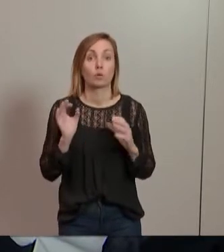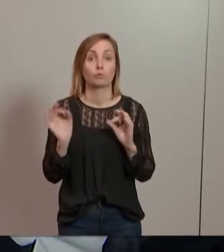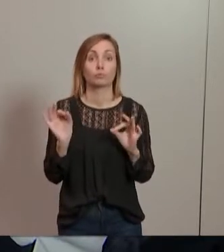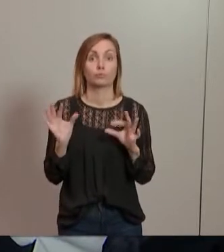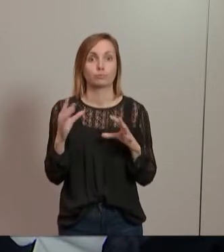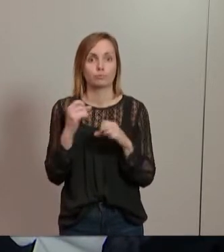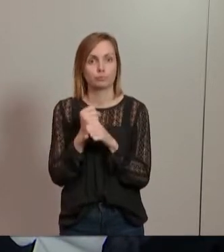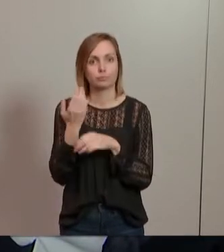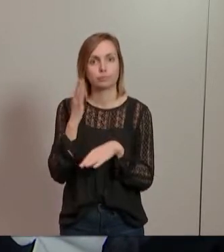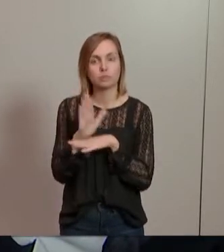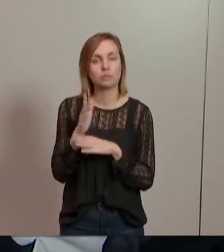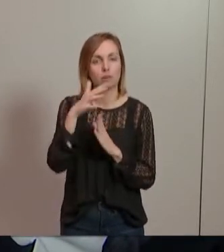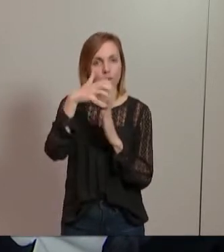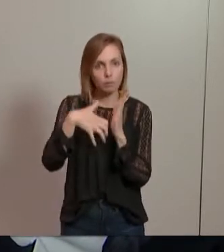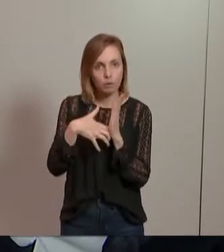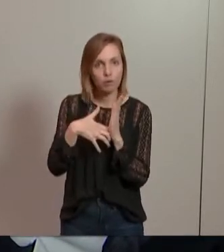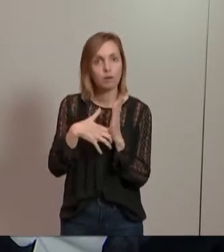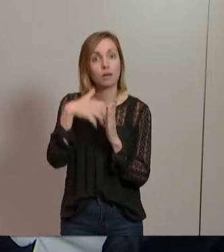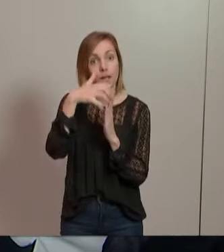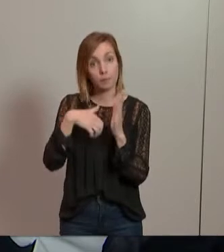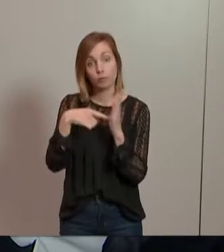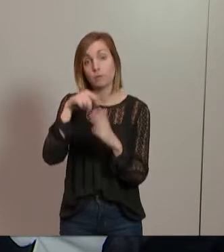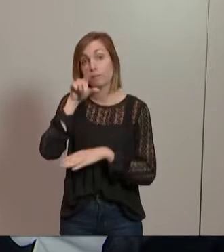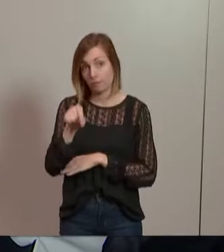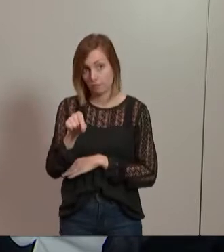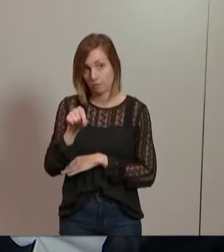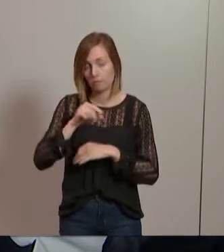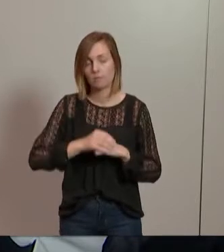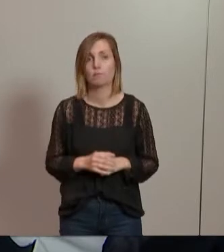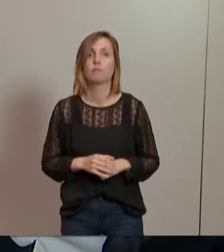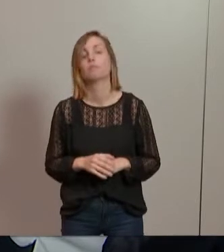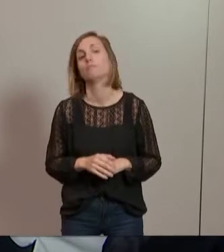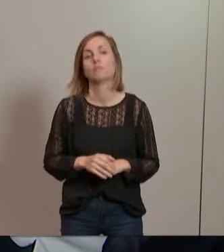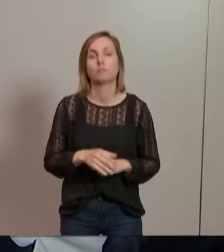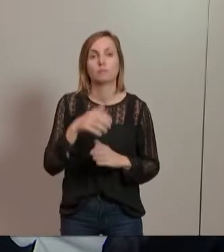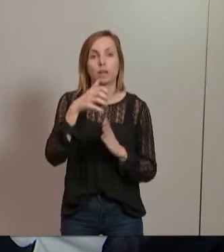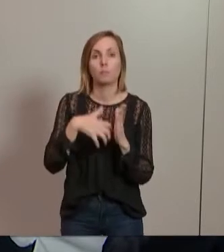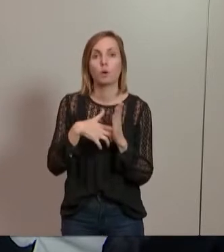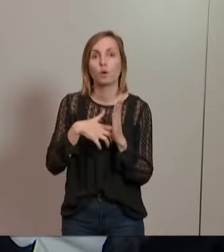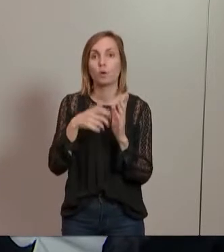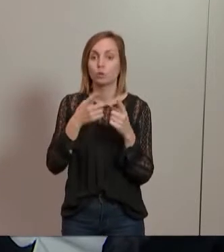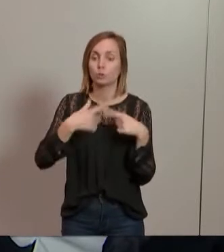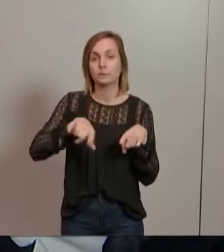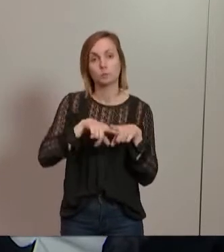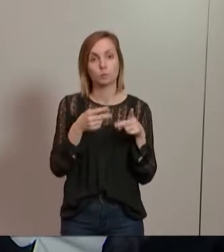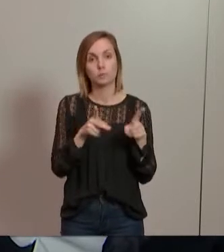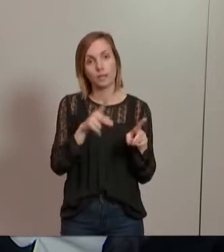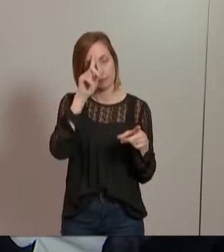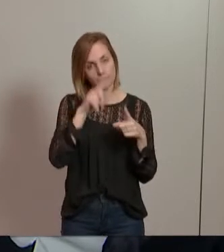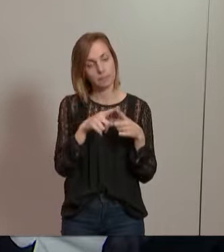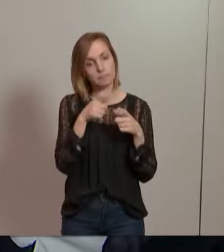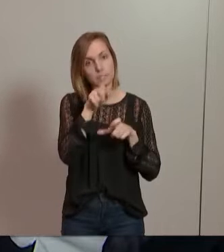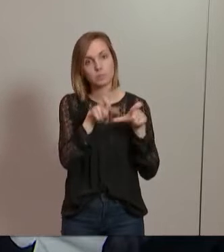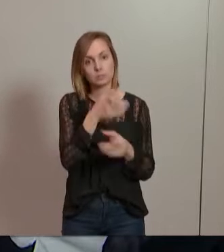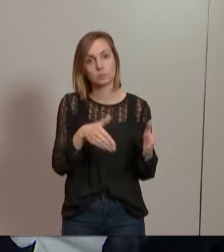effectivement pour présenter le rapport, donc il s'agit bien du rapport 2020, rapport de la Commission communale pour l'accessibilité des